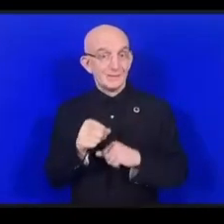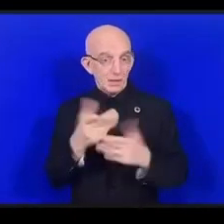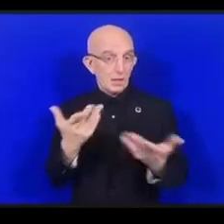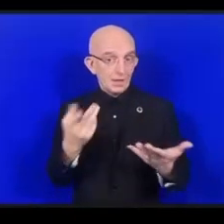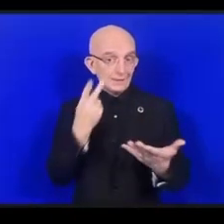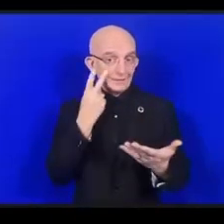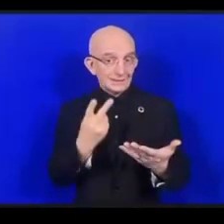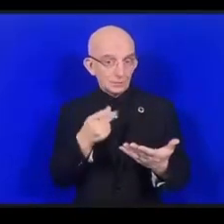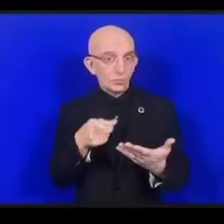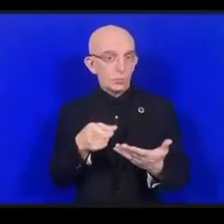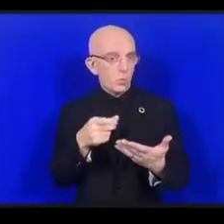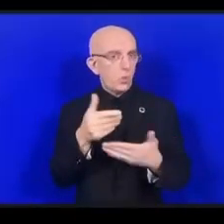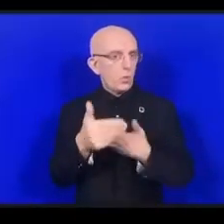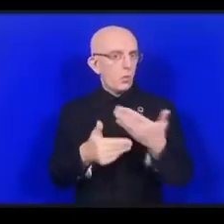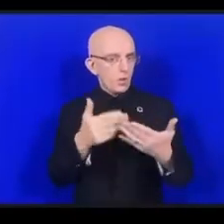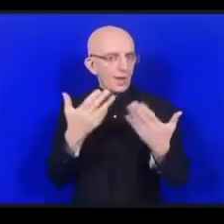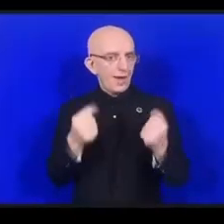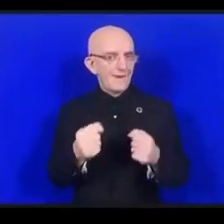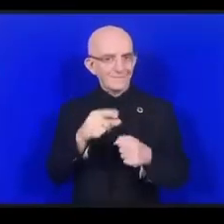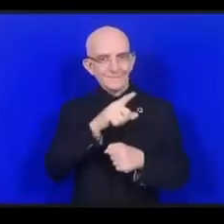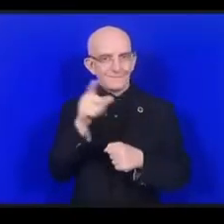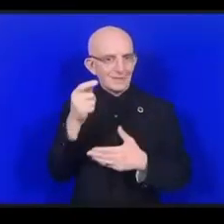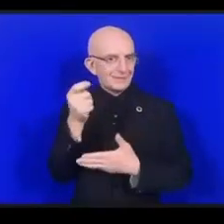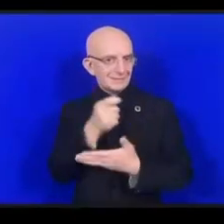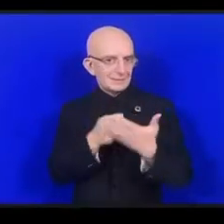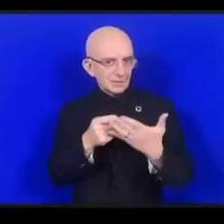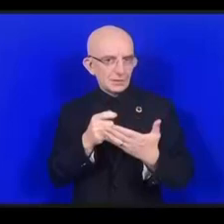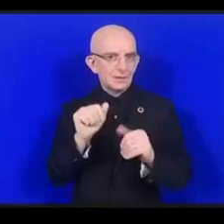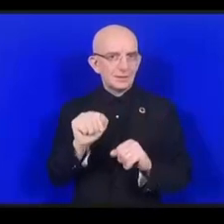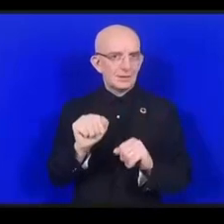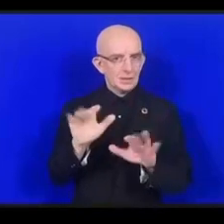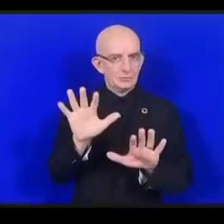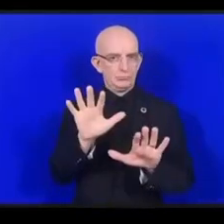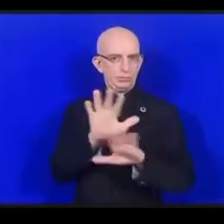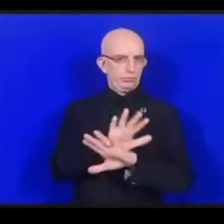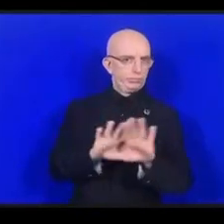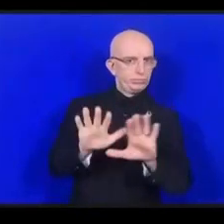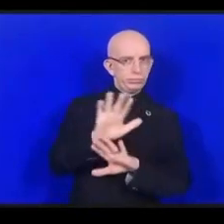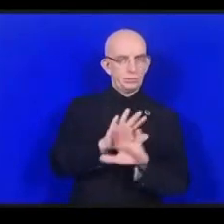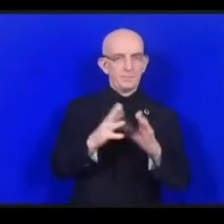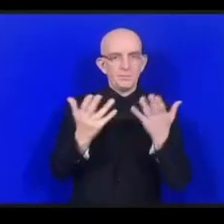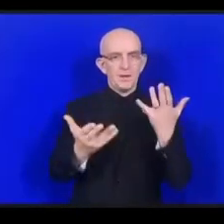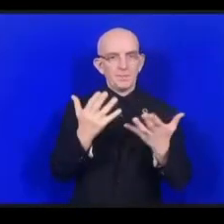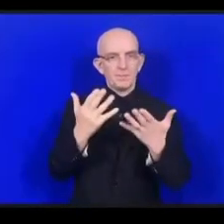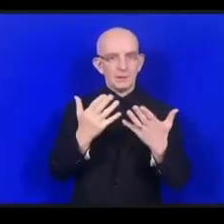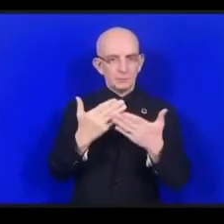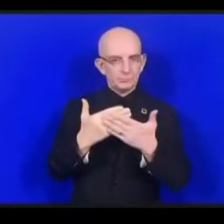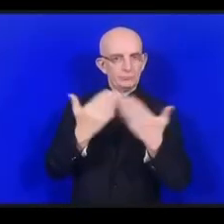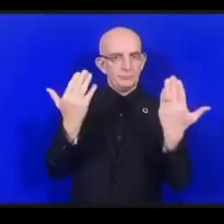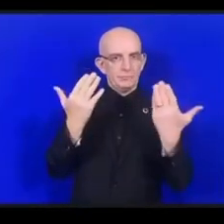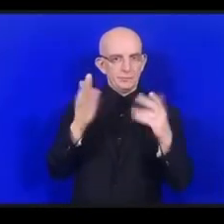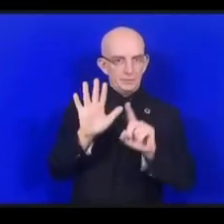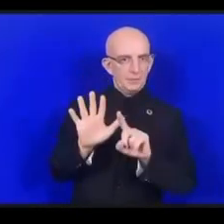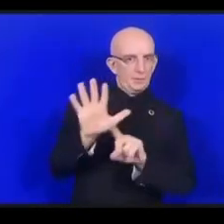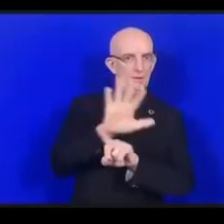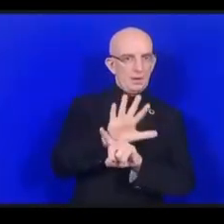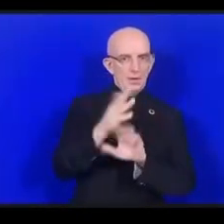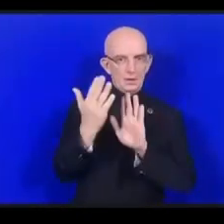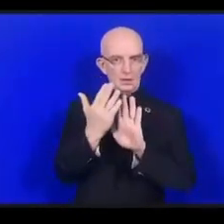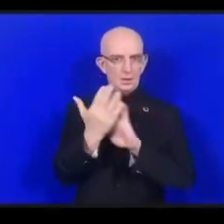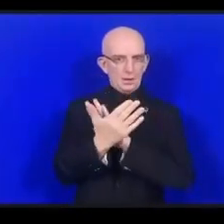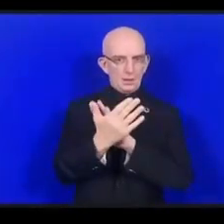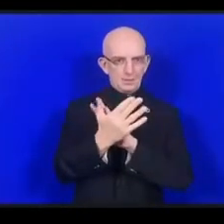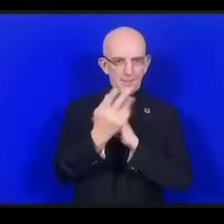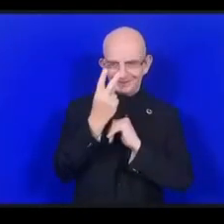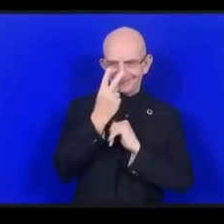你当然也可以让这些设计的师他们做他们的设计，